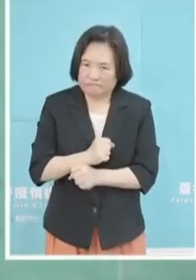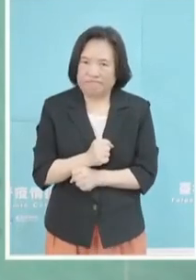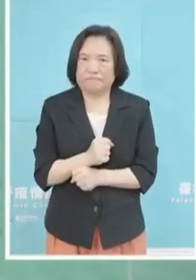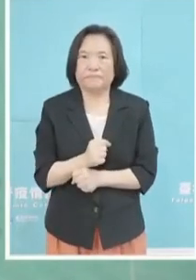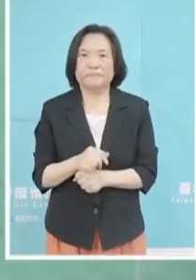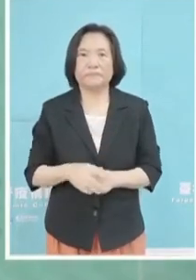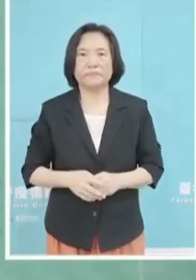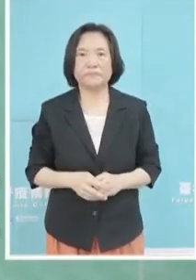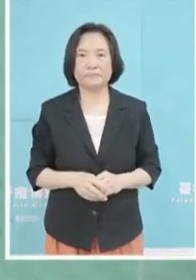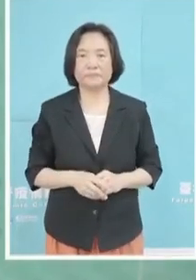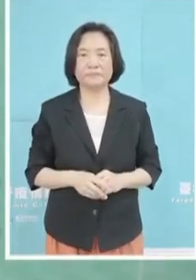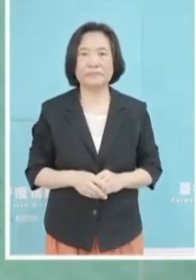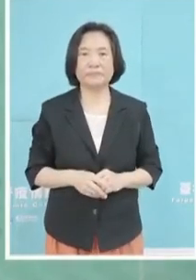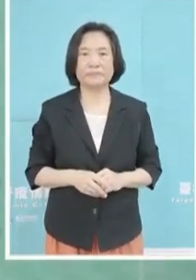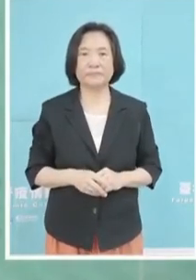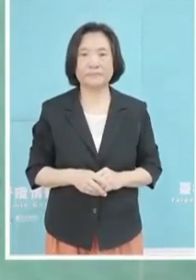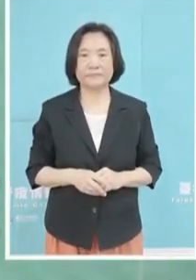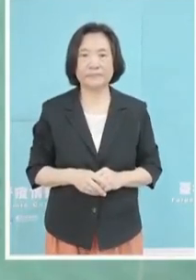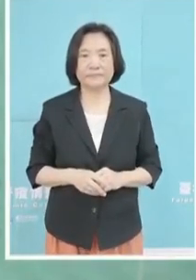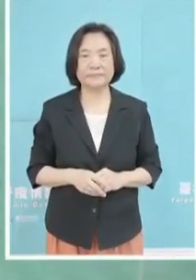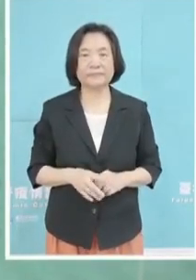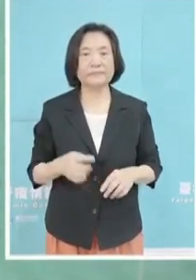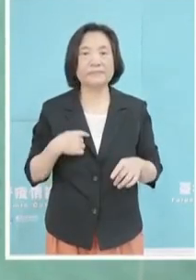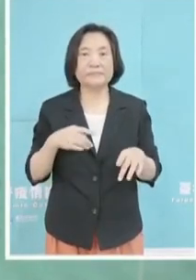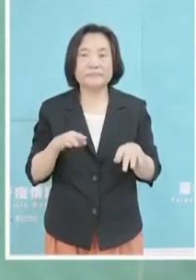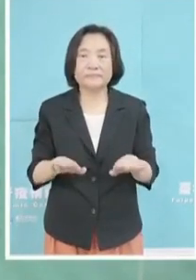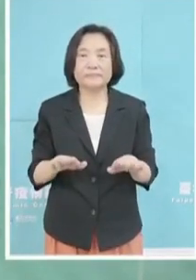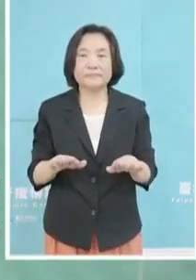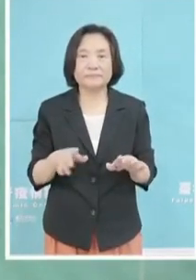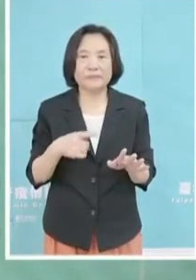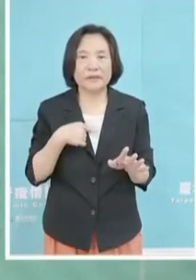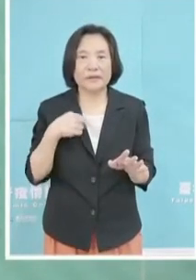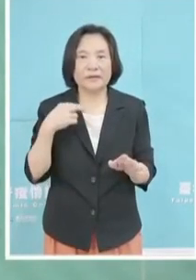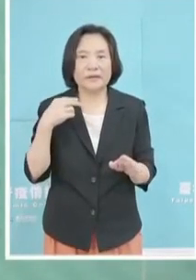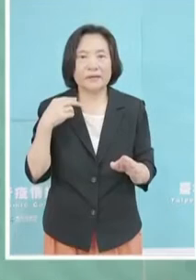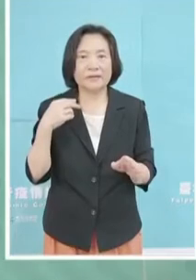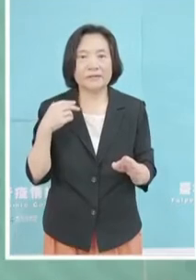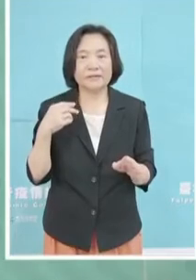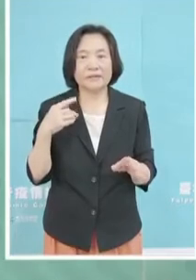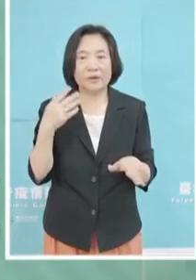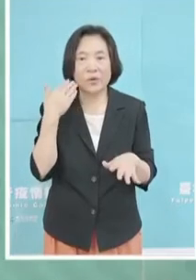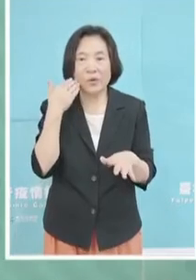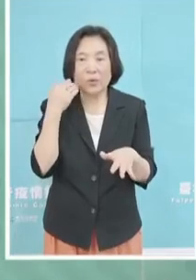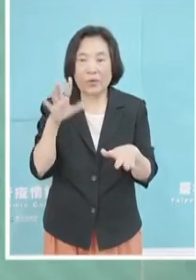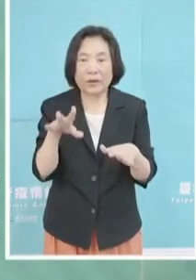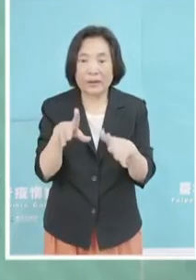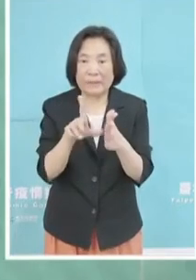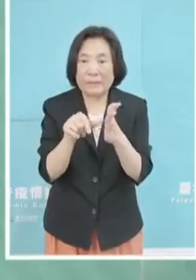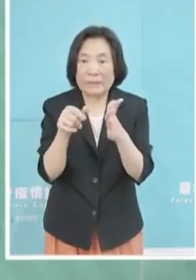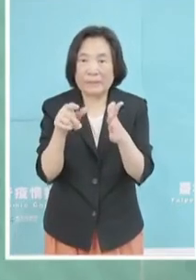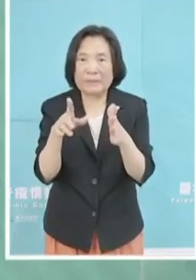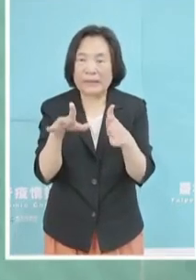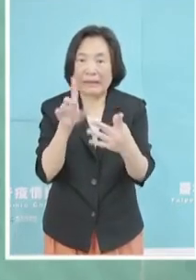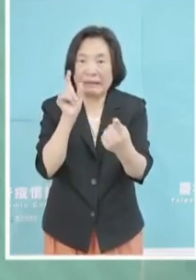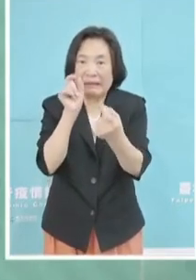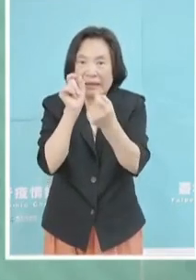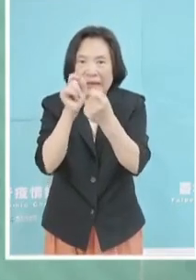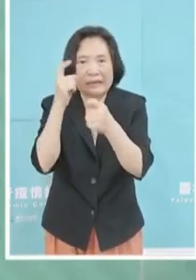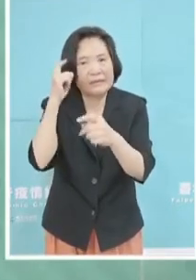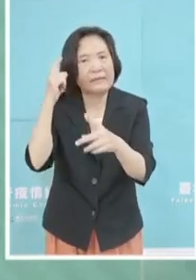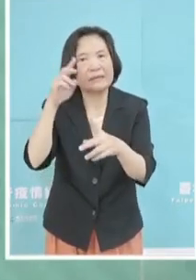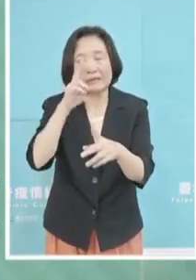那不过这样呢，所以为什么？我也认为短期内啊，三级管制大概没办法解决